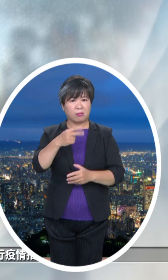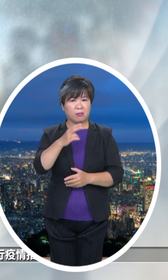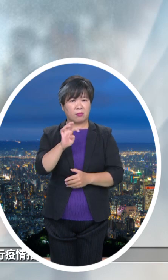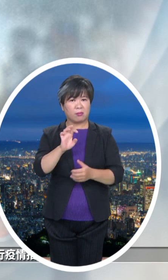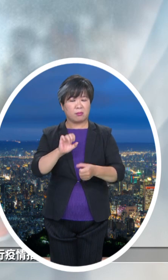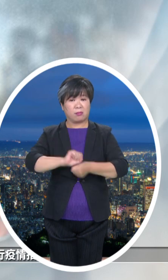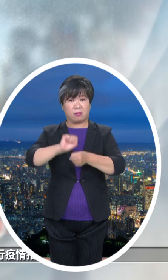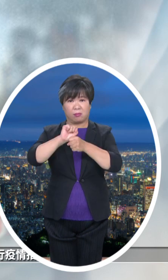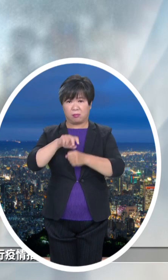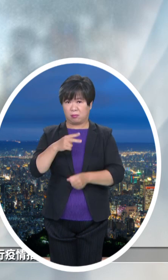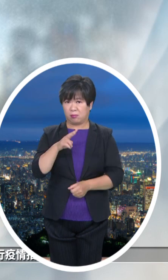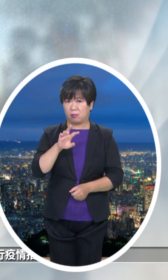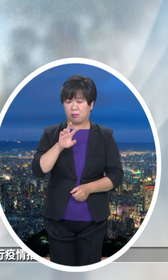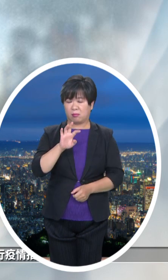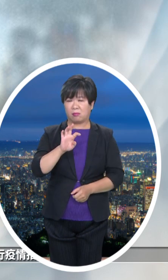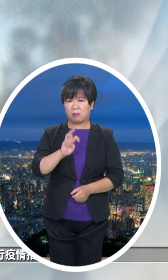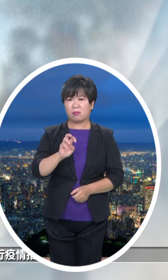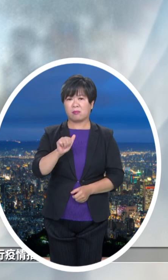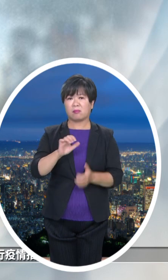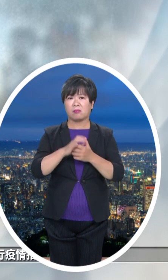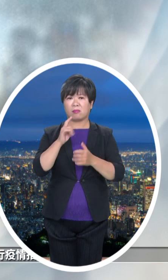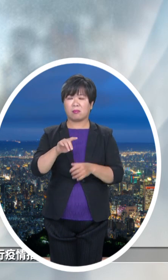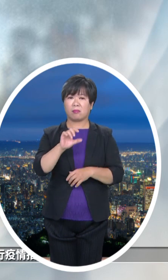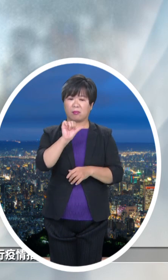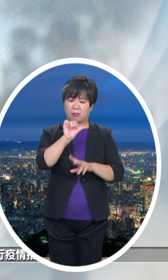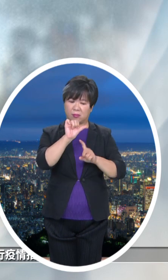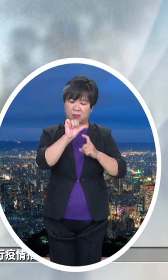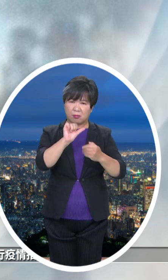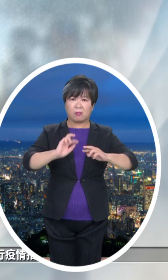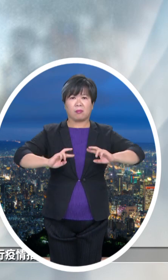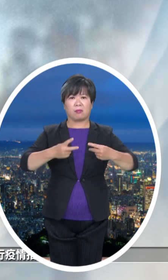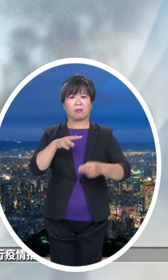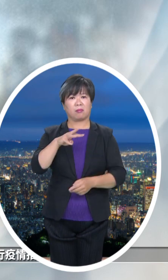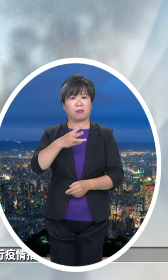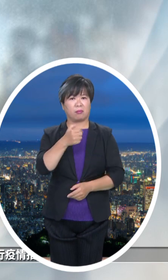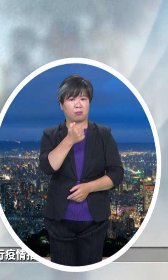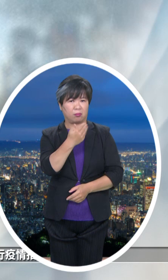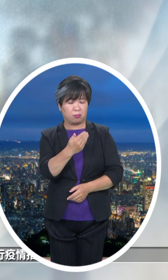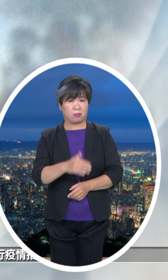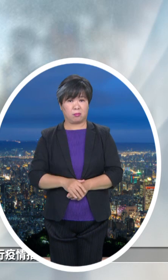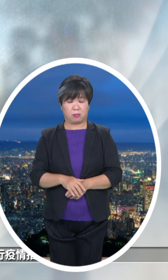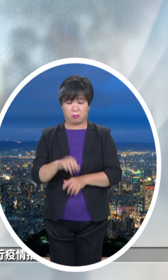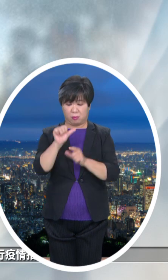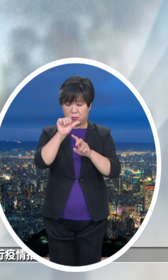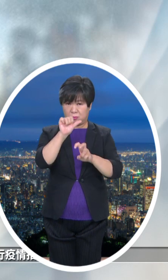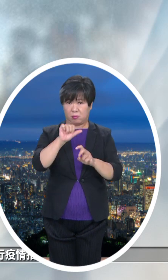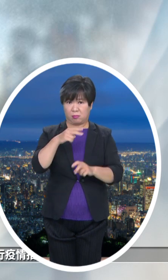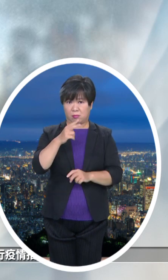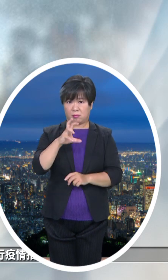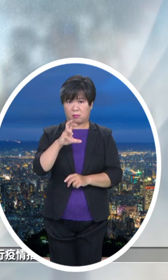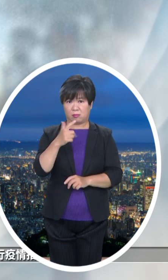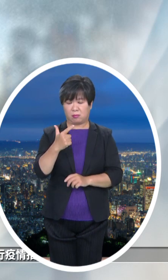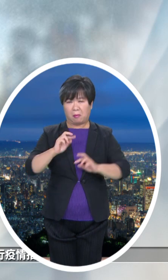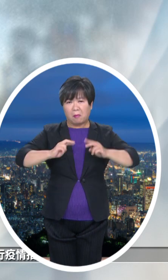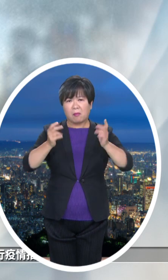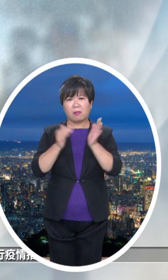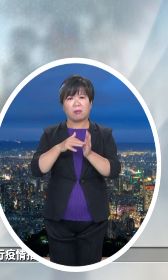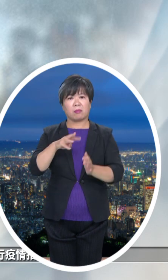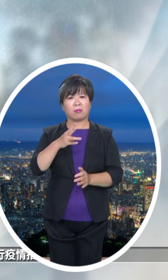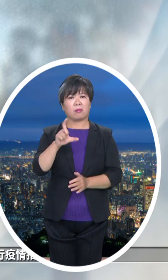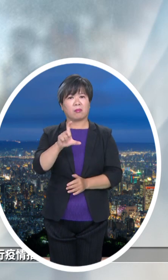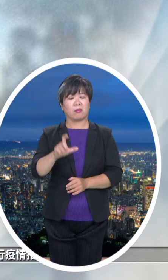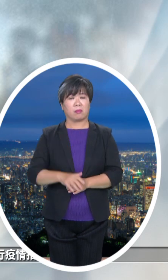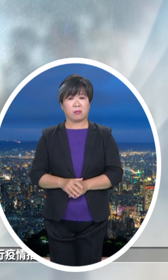新增为325例，19号267例改为359例，20号286例校正后为